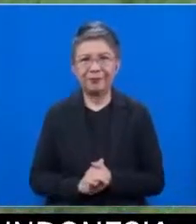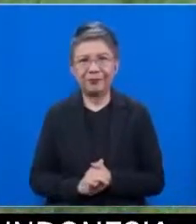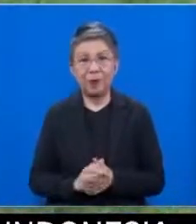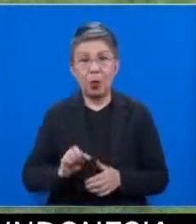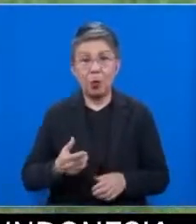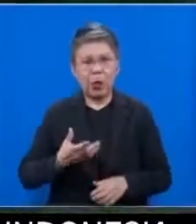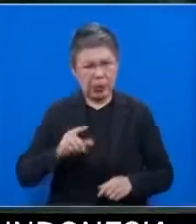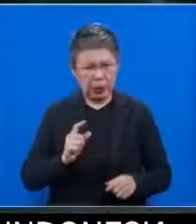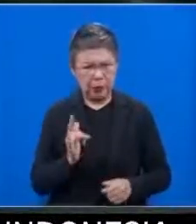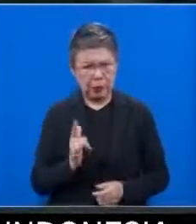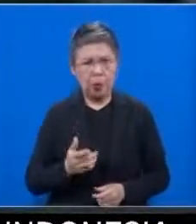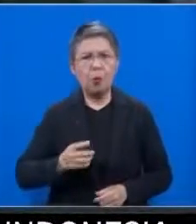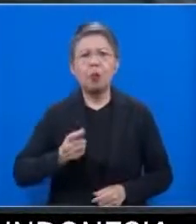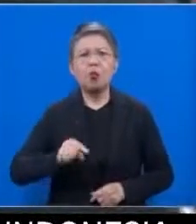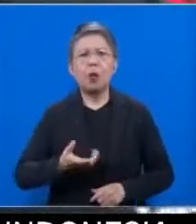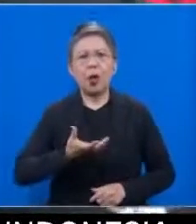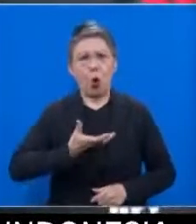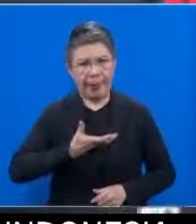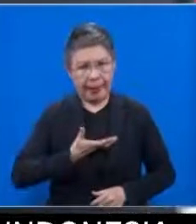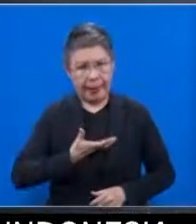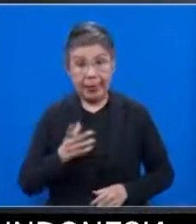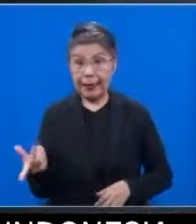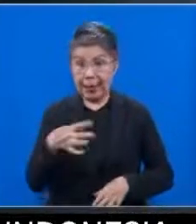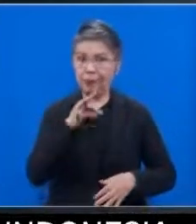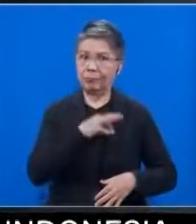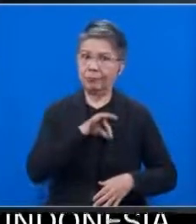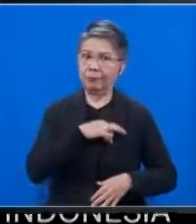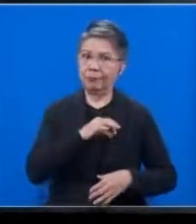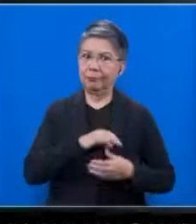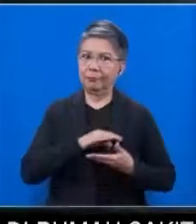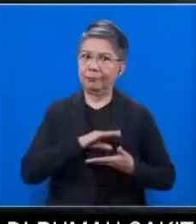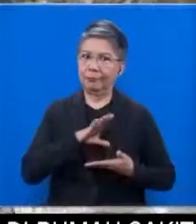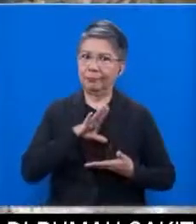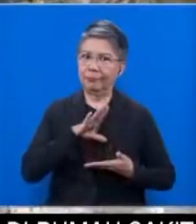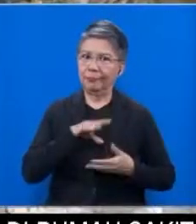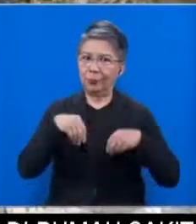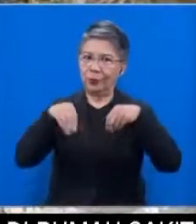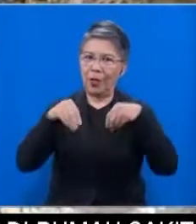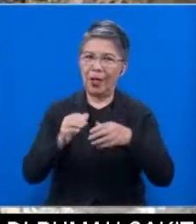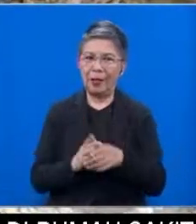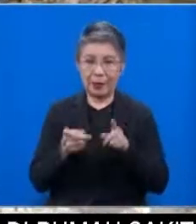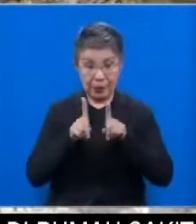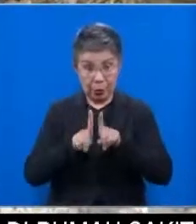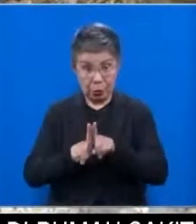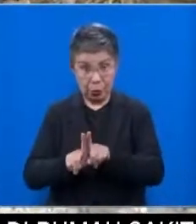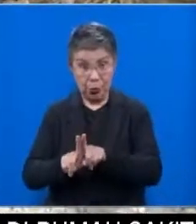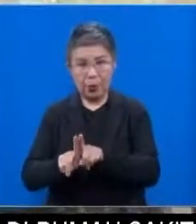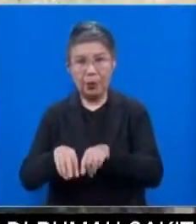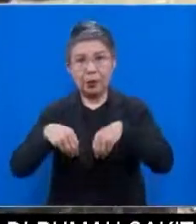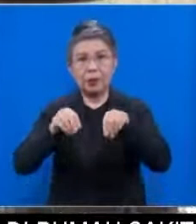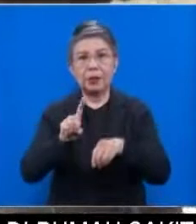Berawal dari hobinya memelihara burung, kini Latif telah mendapat keuntungan lewat jual beli merpati kipas. Sepasang merpati kipas ia